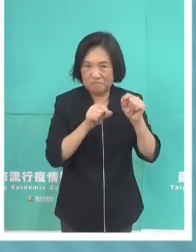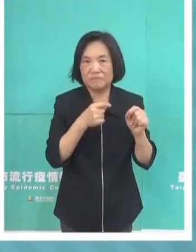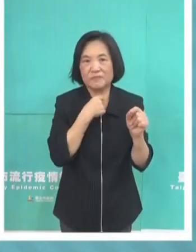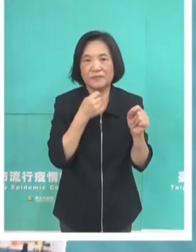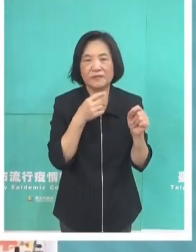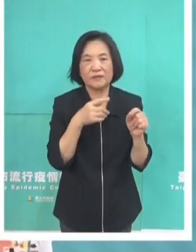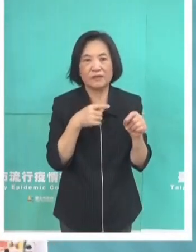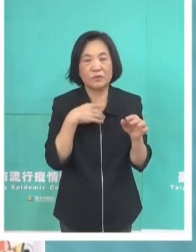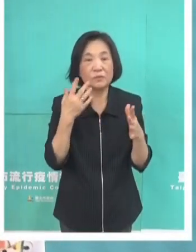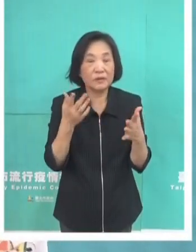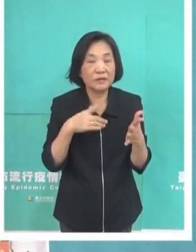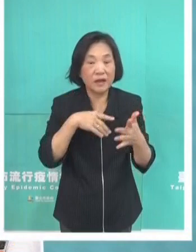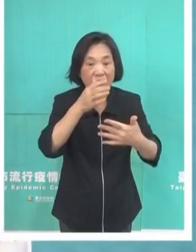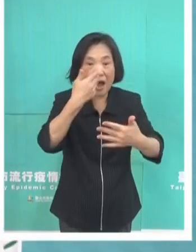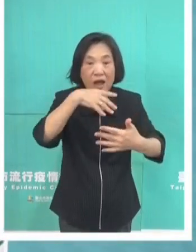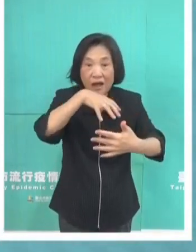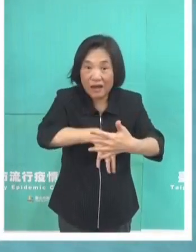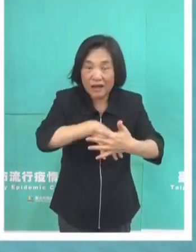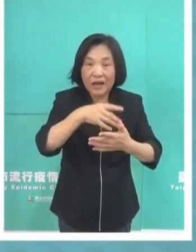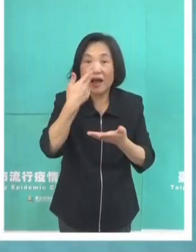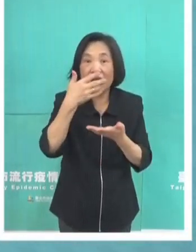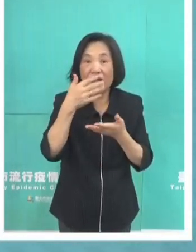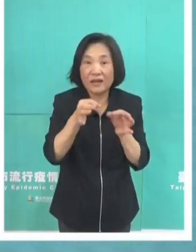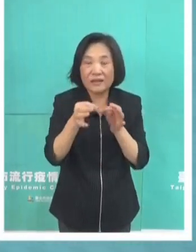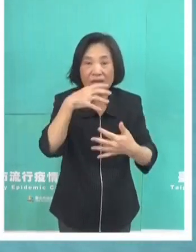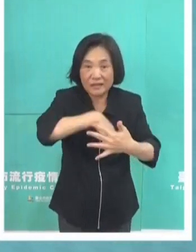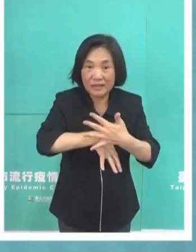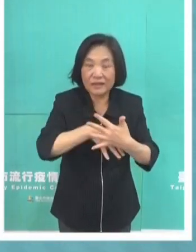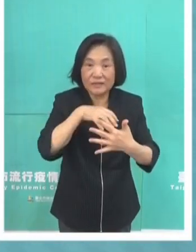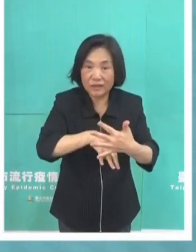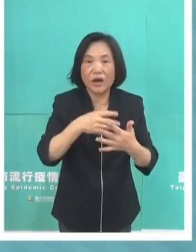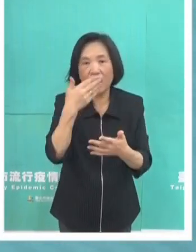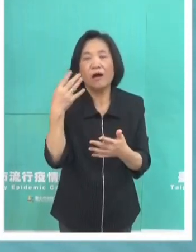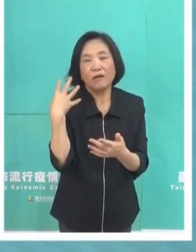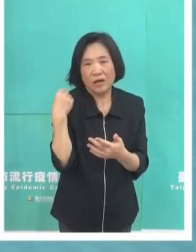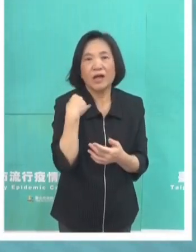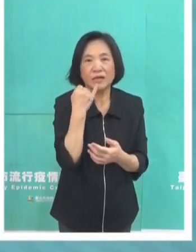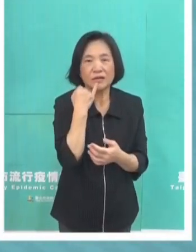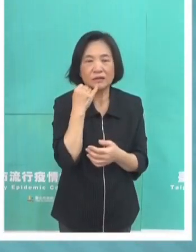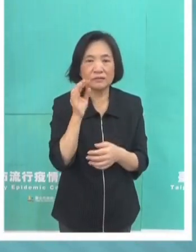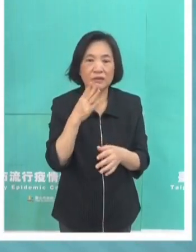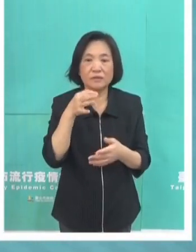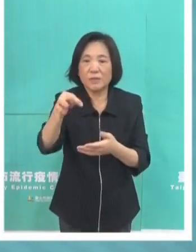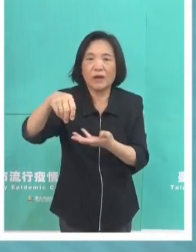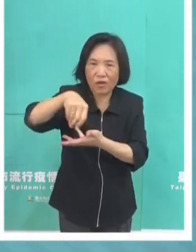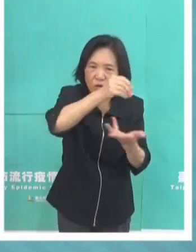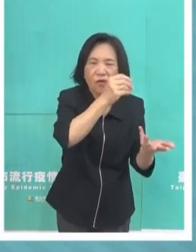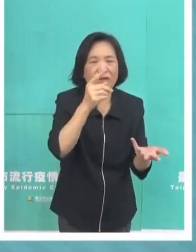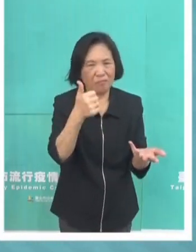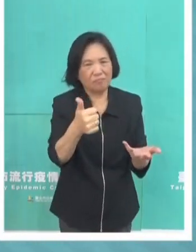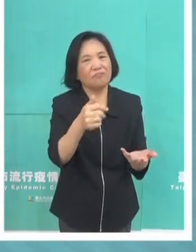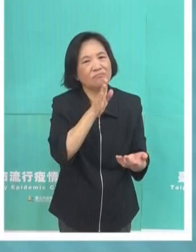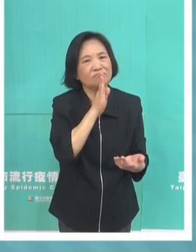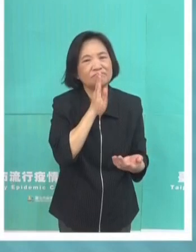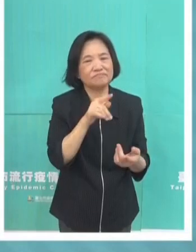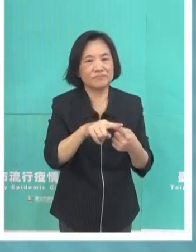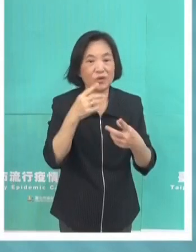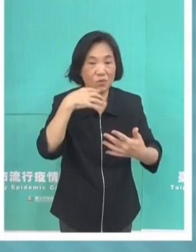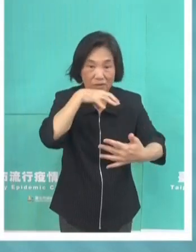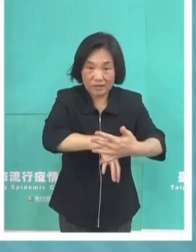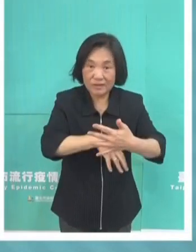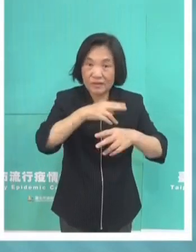我们没有取消餐厅内用了哈，但是原则上是这样，可以外带还是外带了哈。那如果内